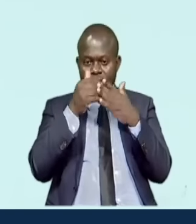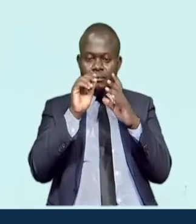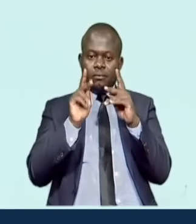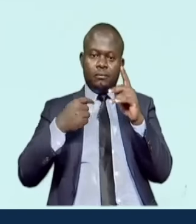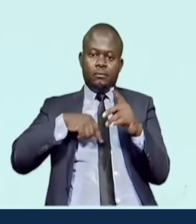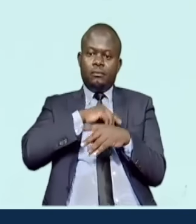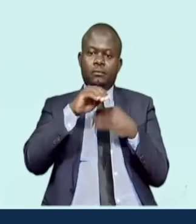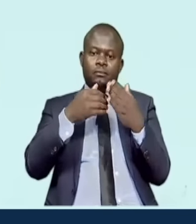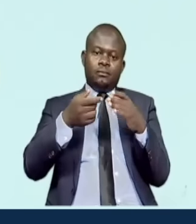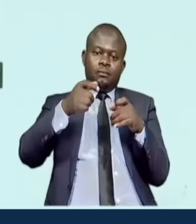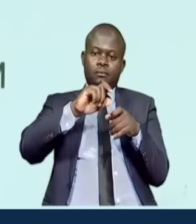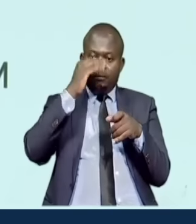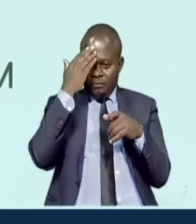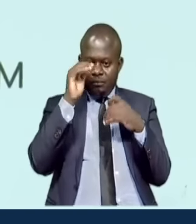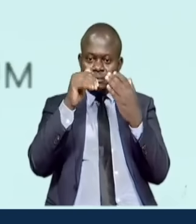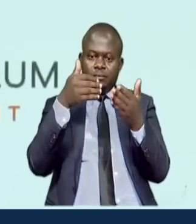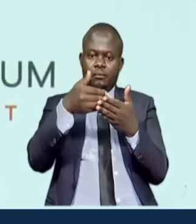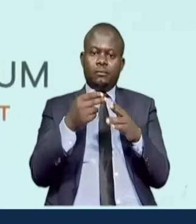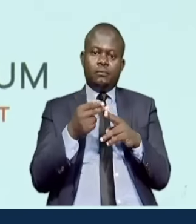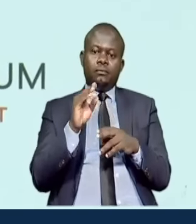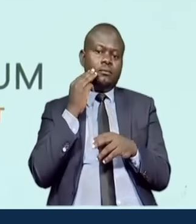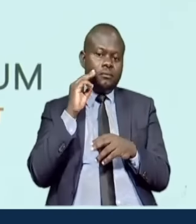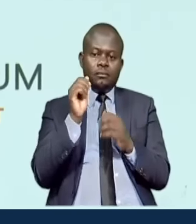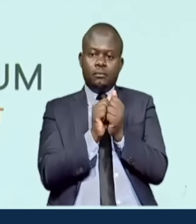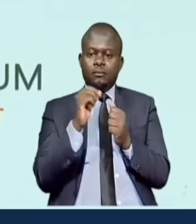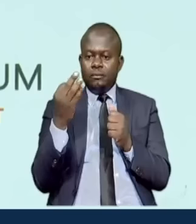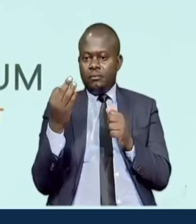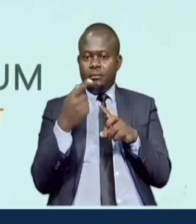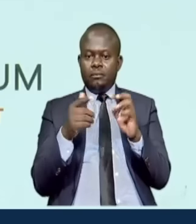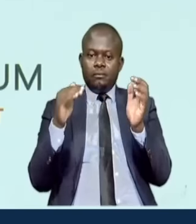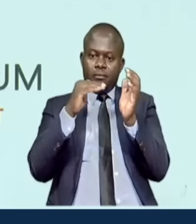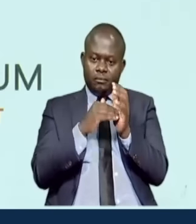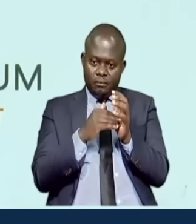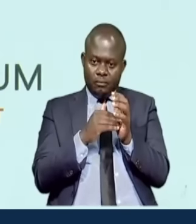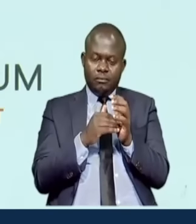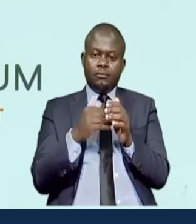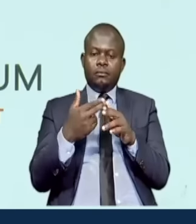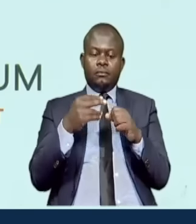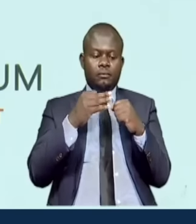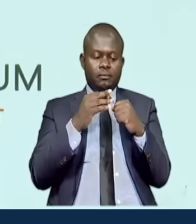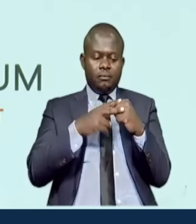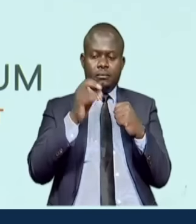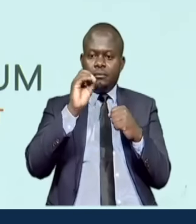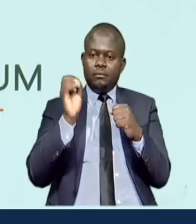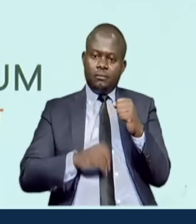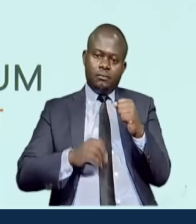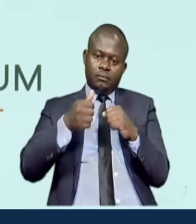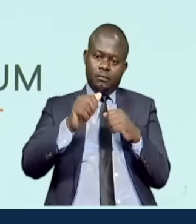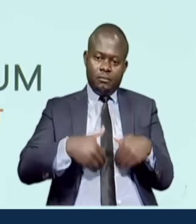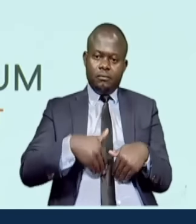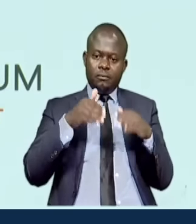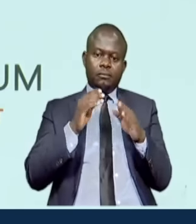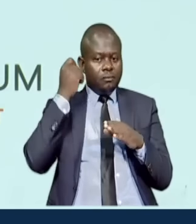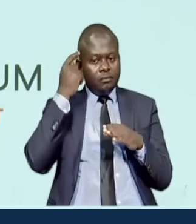bacu bariyongera kubera ko bageze kuri 13 million. Byongeye kandi 70% byabo ni urubyiruko. Mu minsi iri